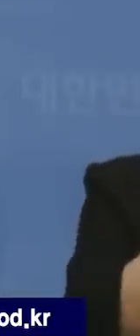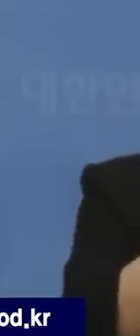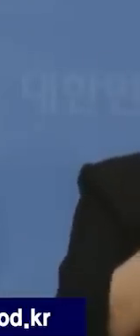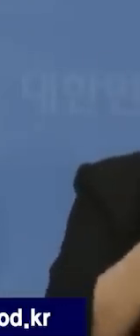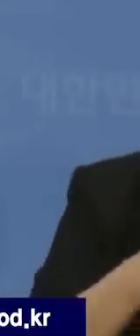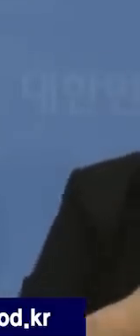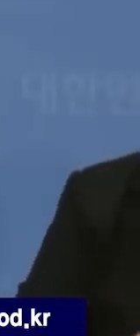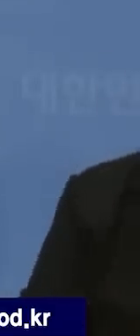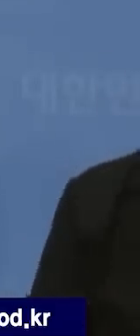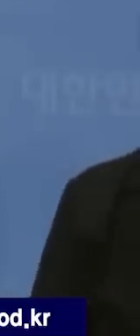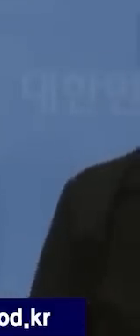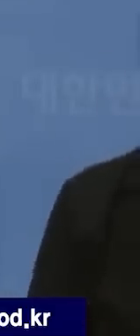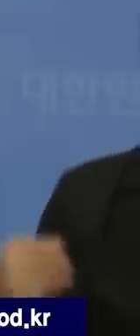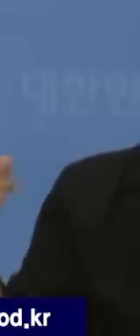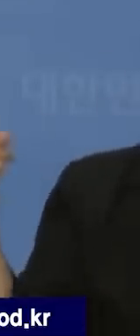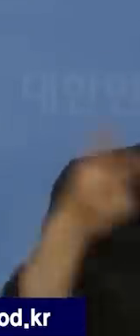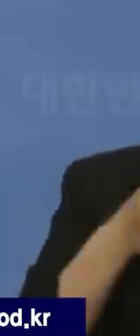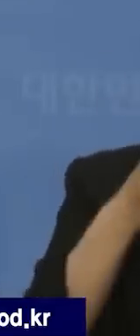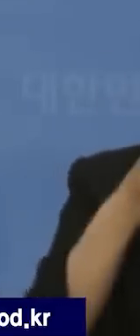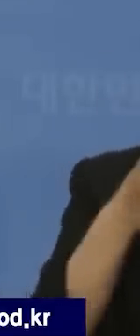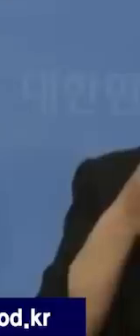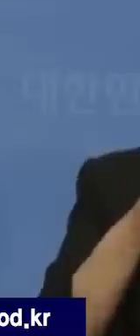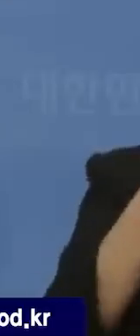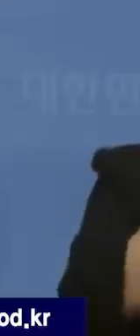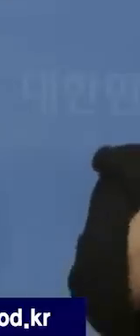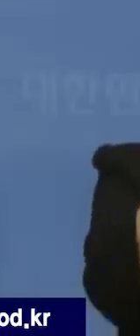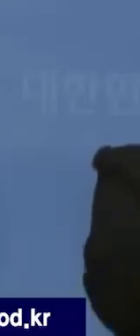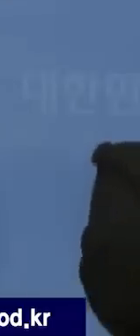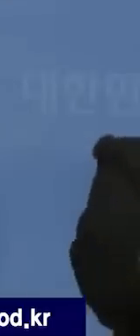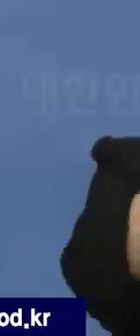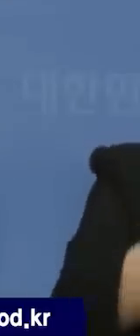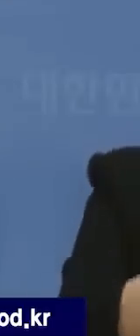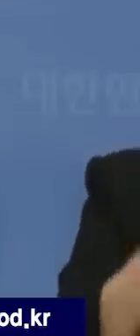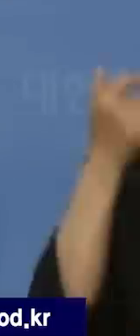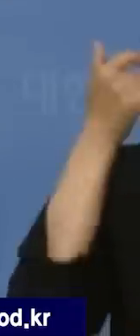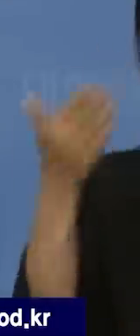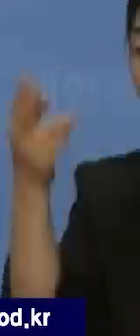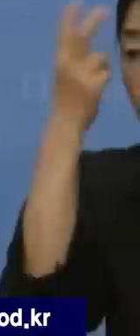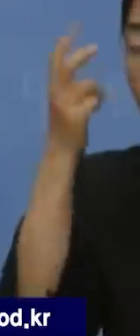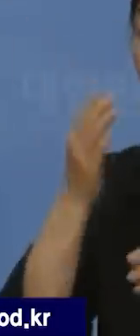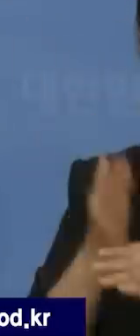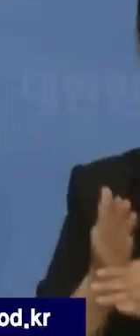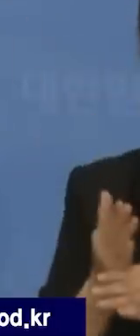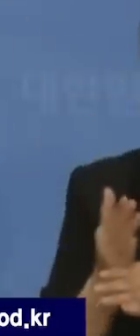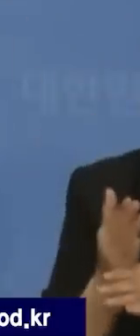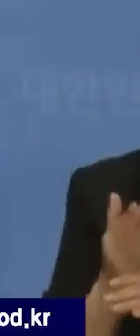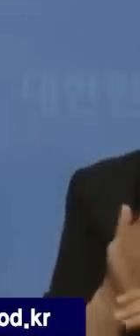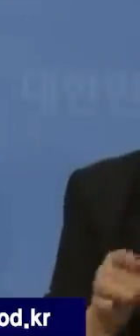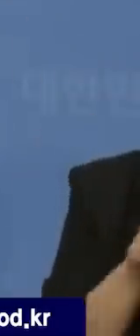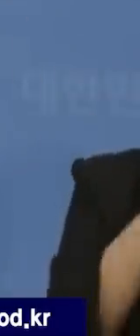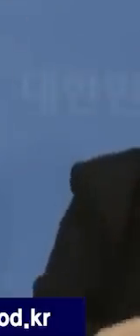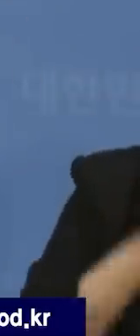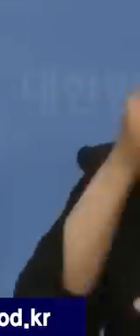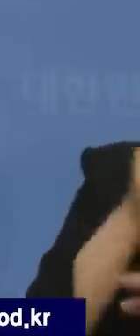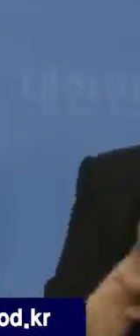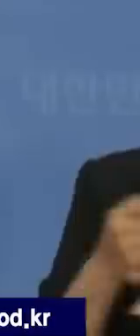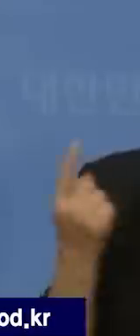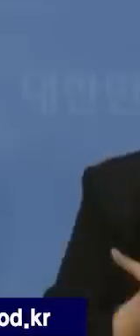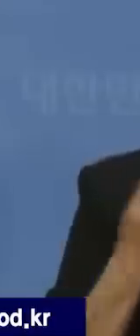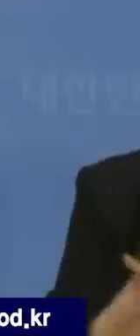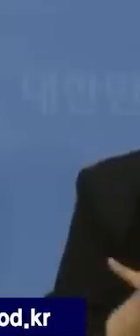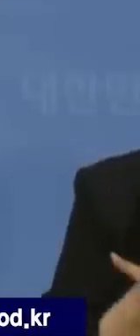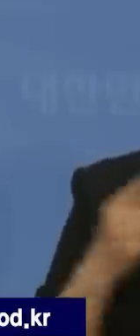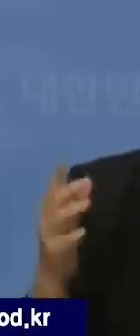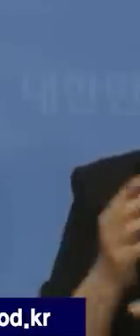발표했습니다. 또한 정부는 제도 개선을 위한 여론조사를 하고 있고 연말쯤 개편안을